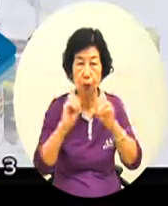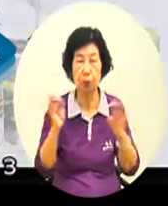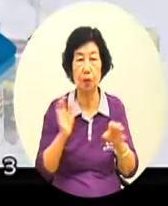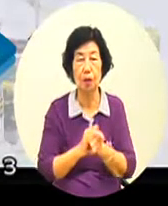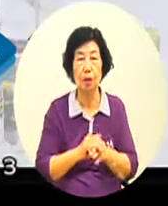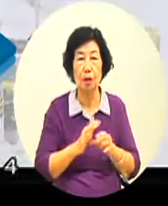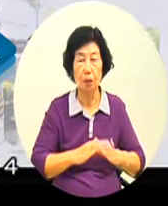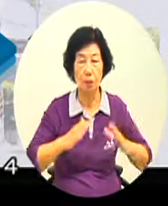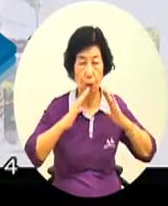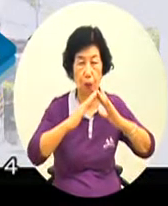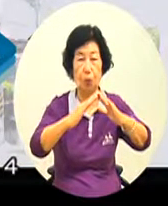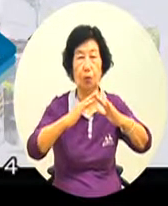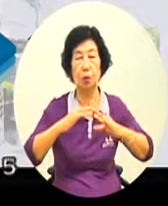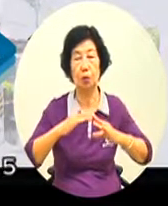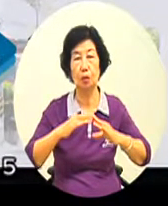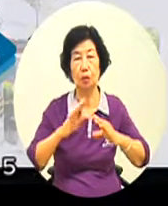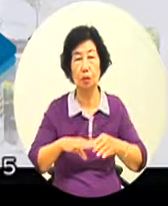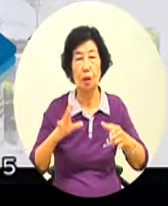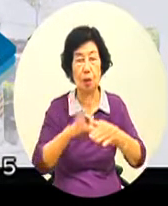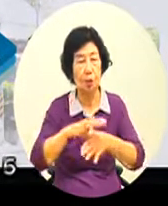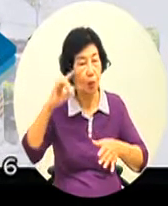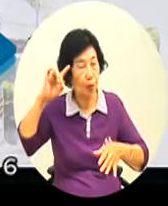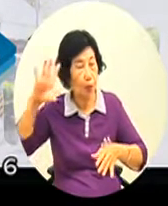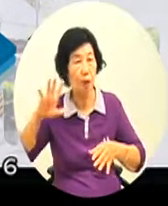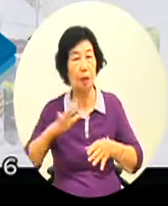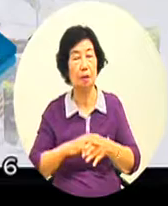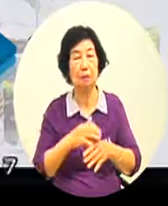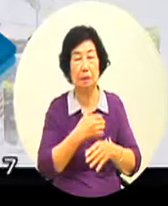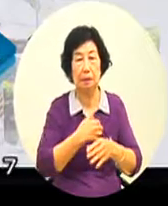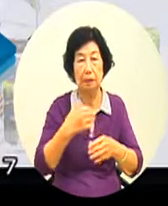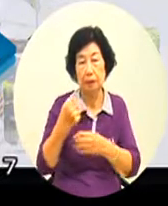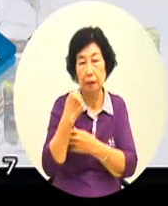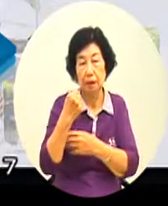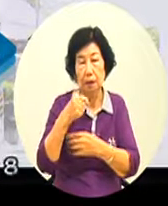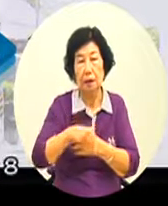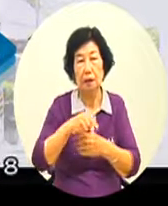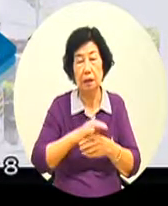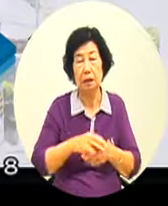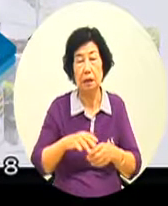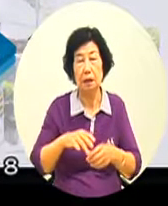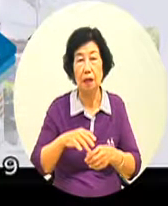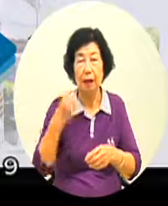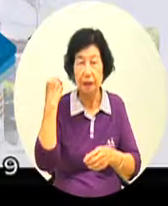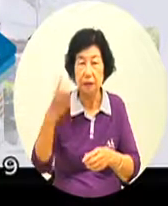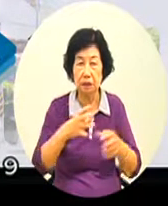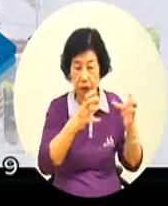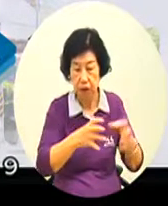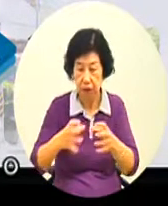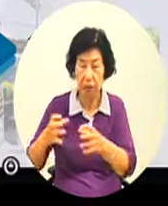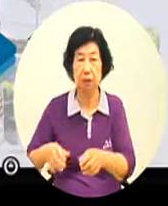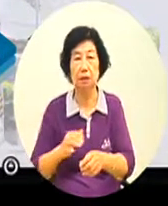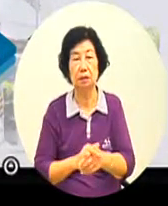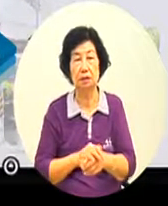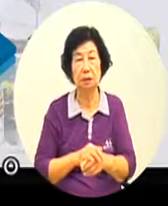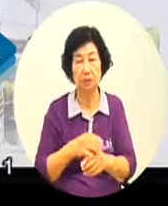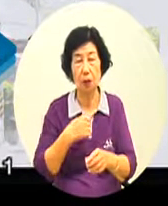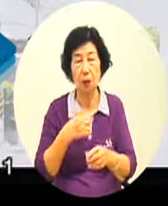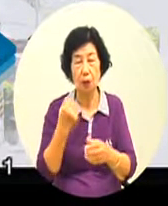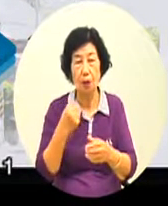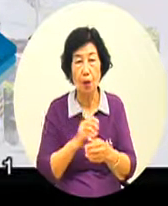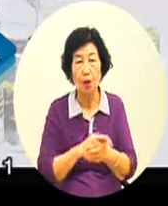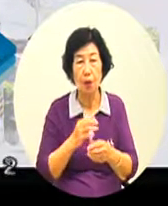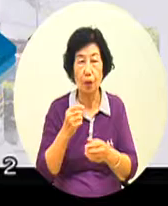原住民族文化文创产业的能量，打造观光休闲的新亮点，本会争取中央资源，在前镇